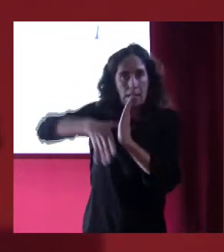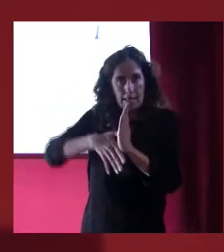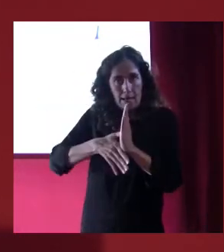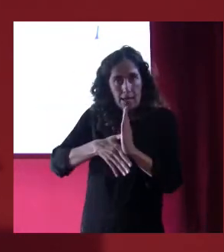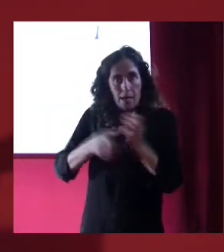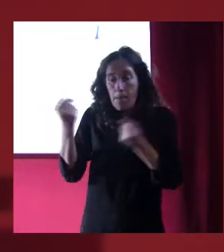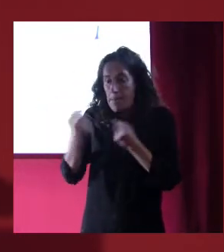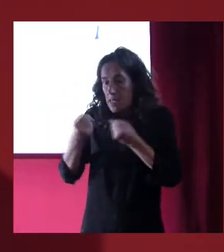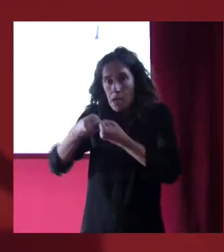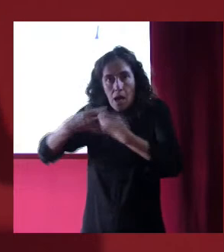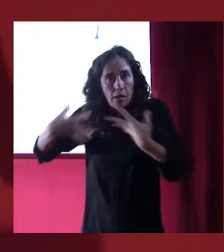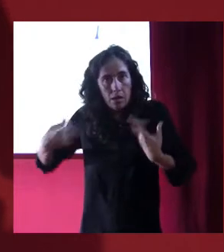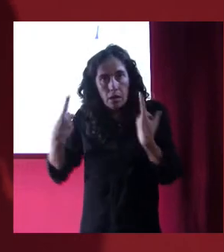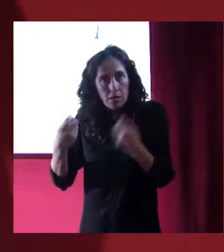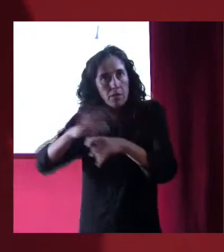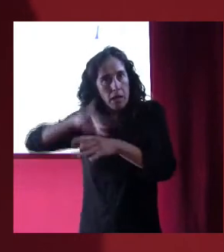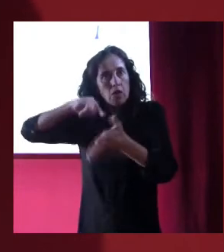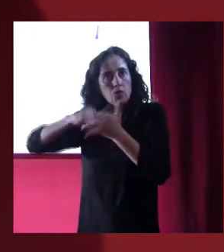elèctric és part de la solució.